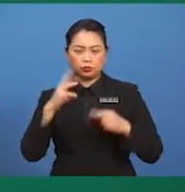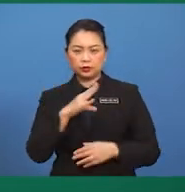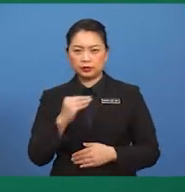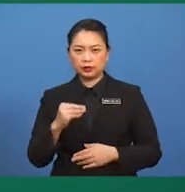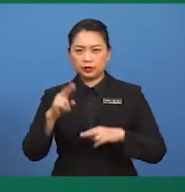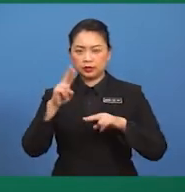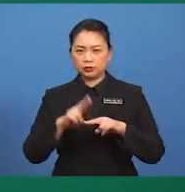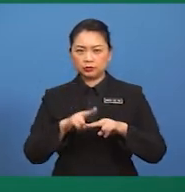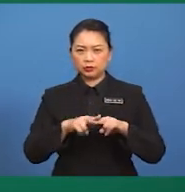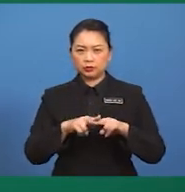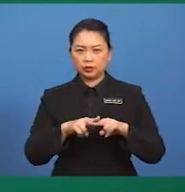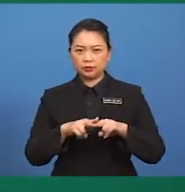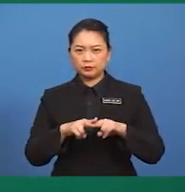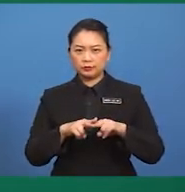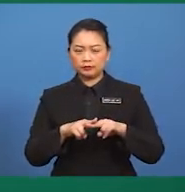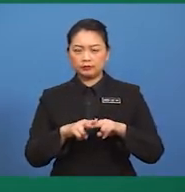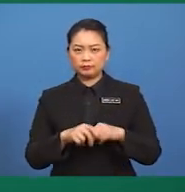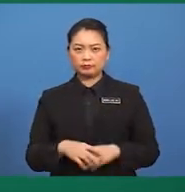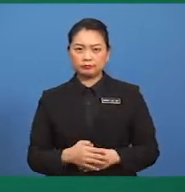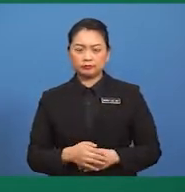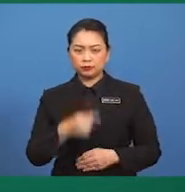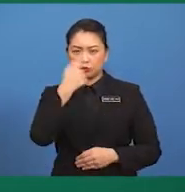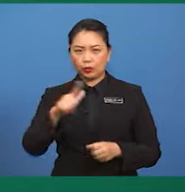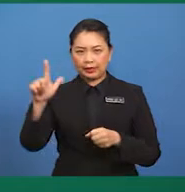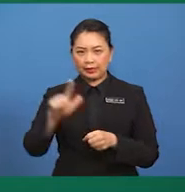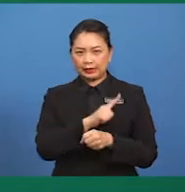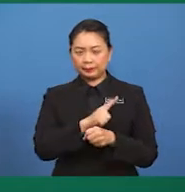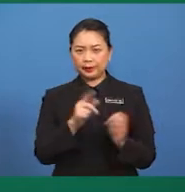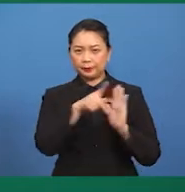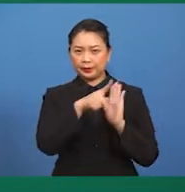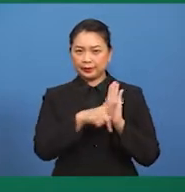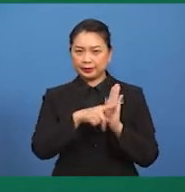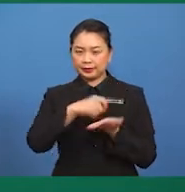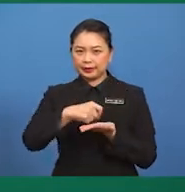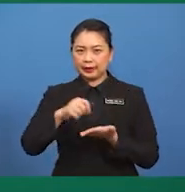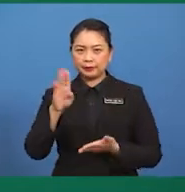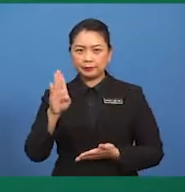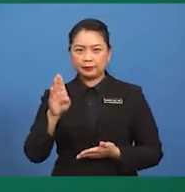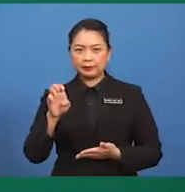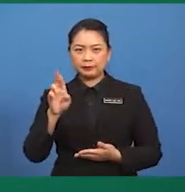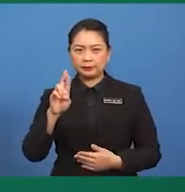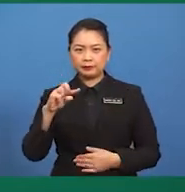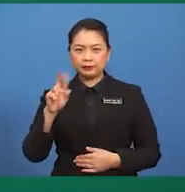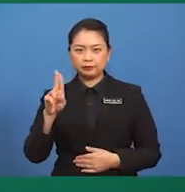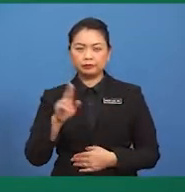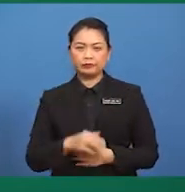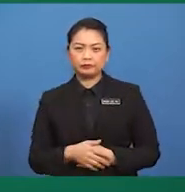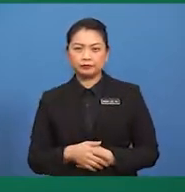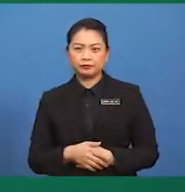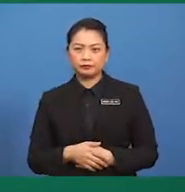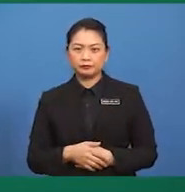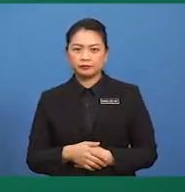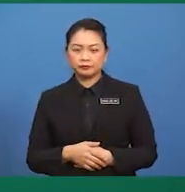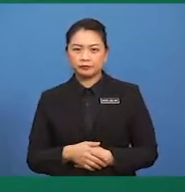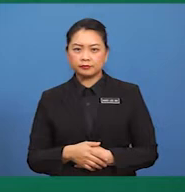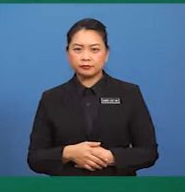akaun peruntukan hutang ragu sebagai melengkapkan prinsip catatan bergu. Dalam akaun hutang ragu,